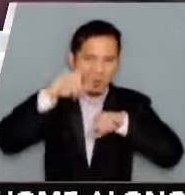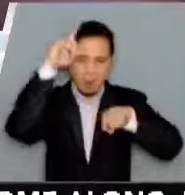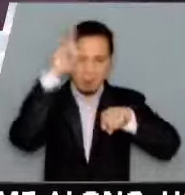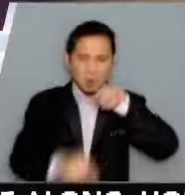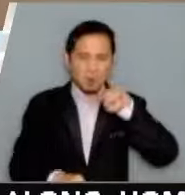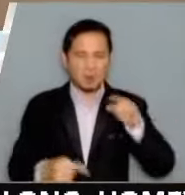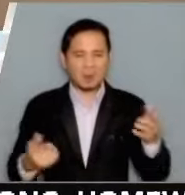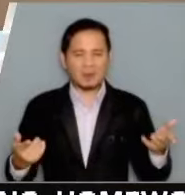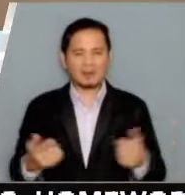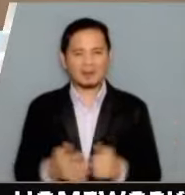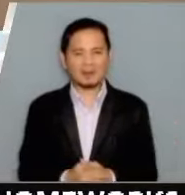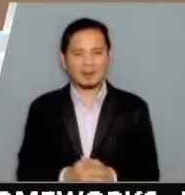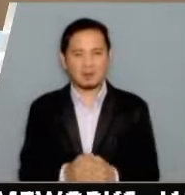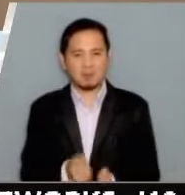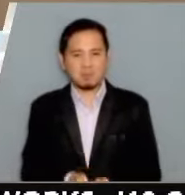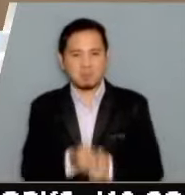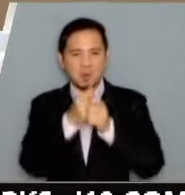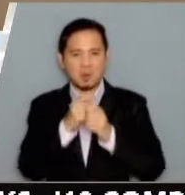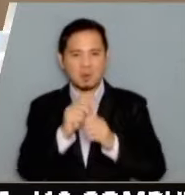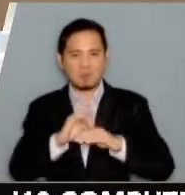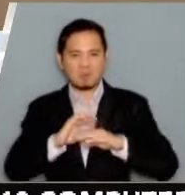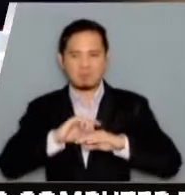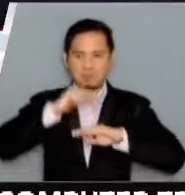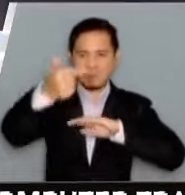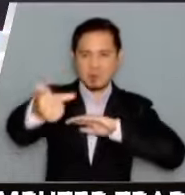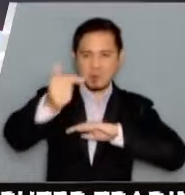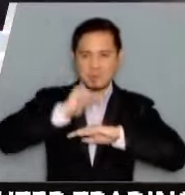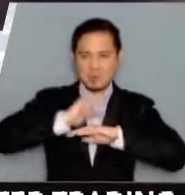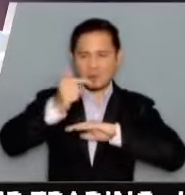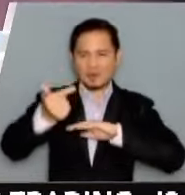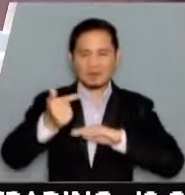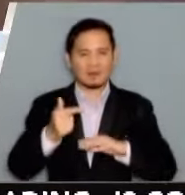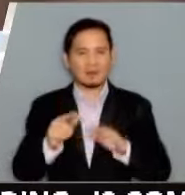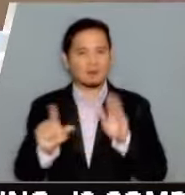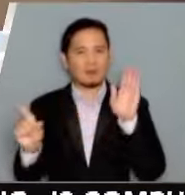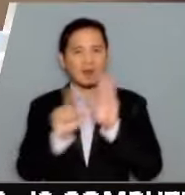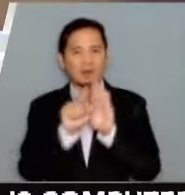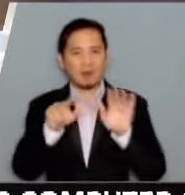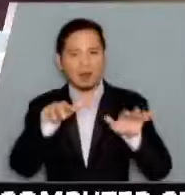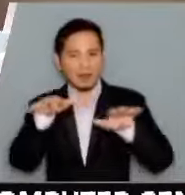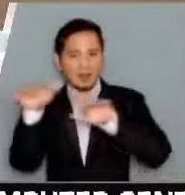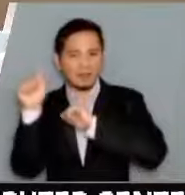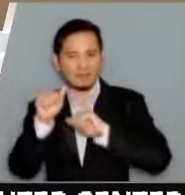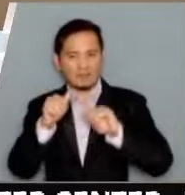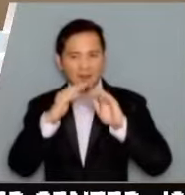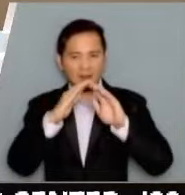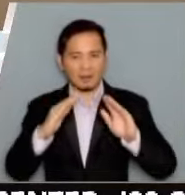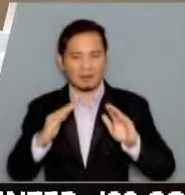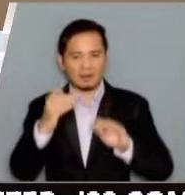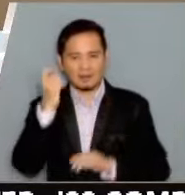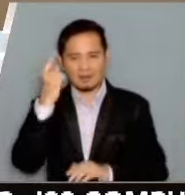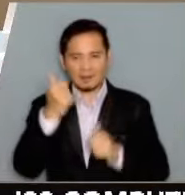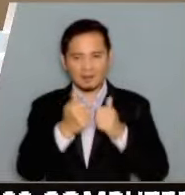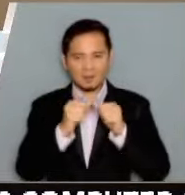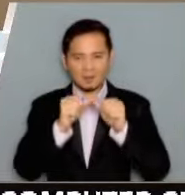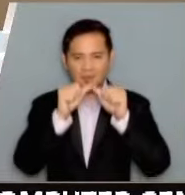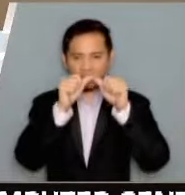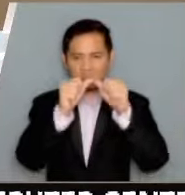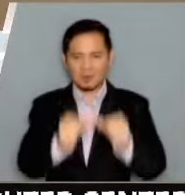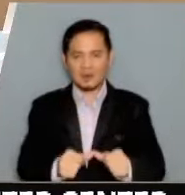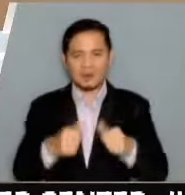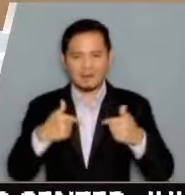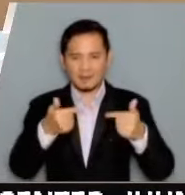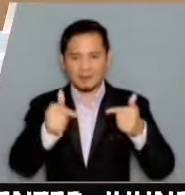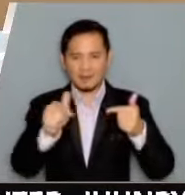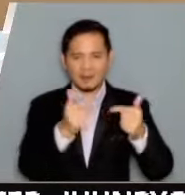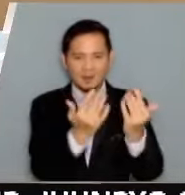Ayun, no? Full of passion talaga. Bawal mang lumabas, pero the game never stops para kay Ralph Guzman. Gina, di pa